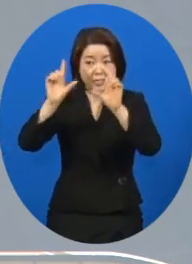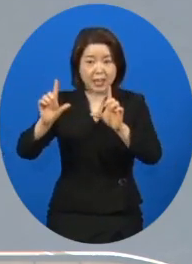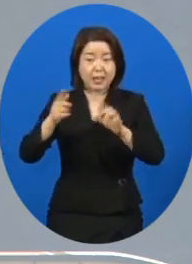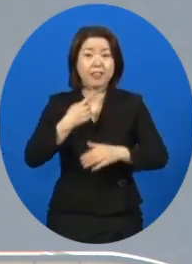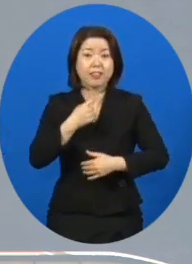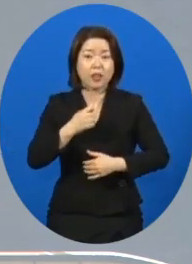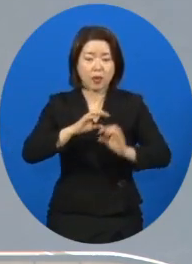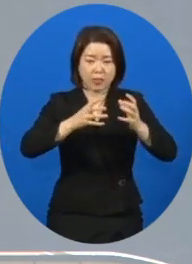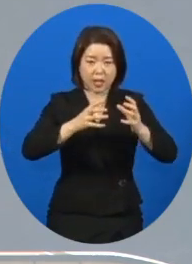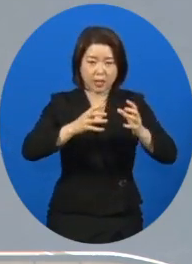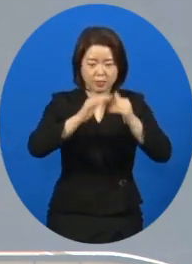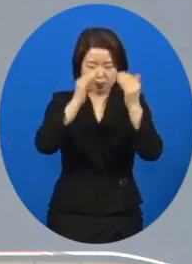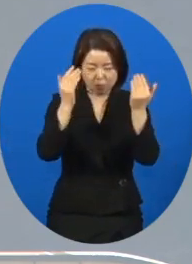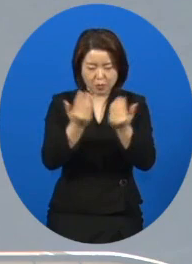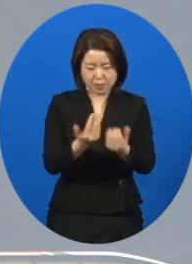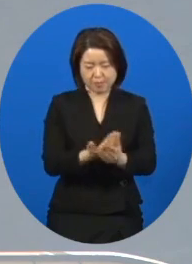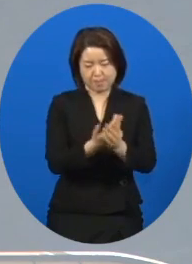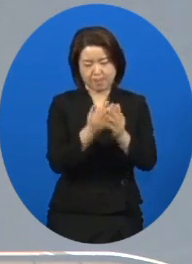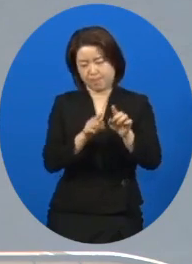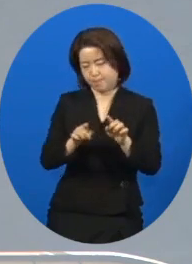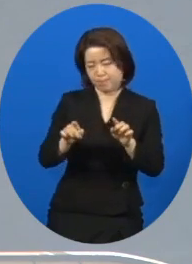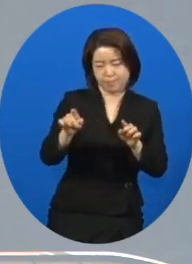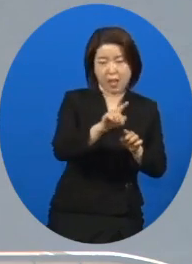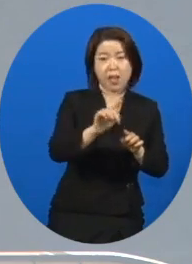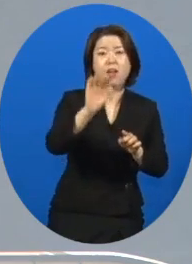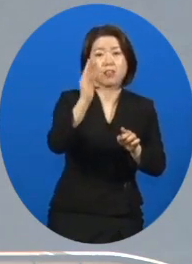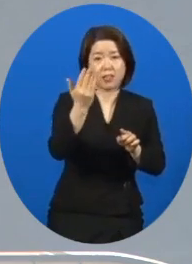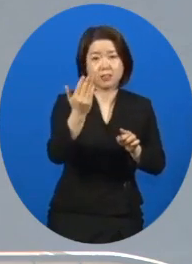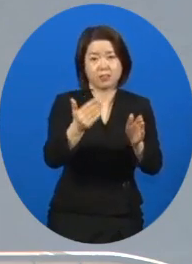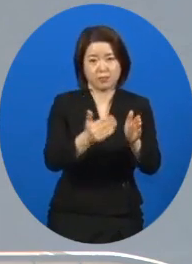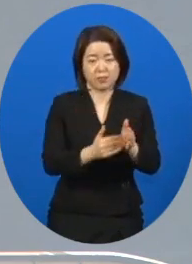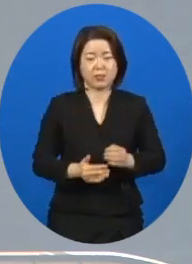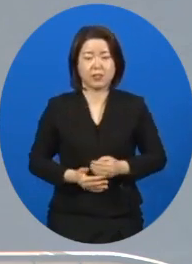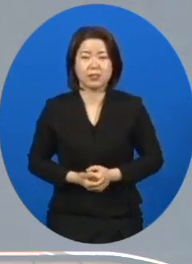다 선진국이 됐잖아요.